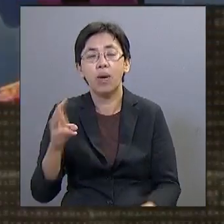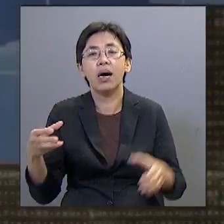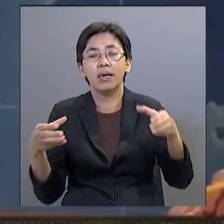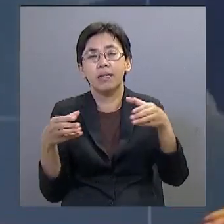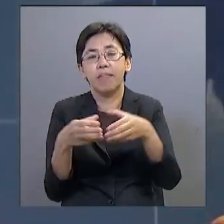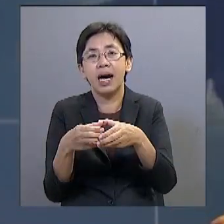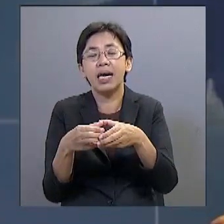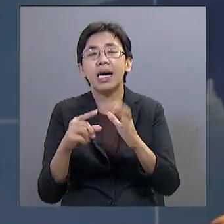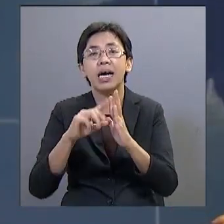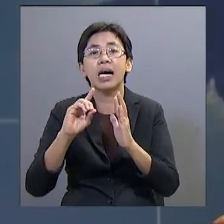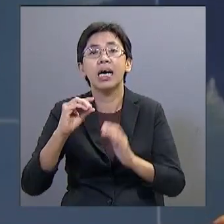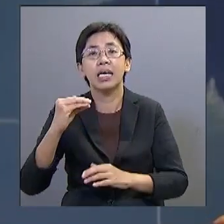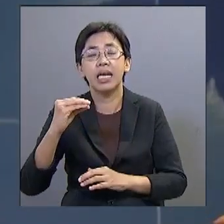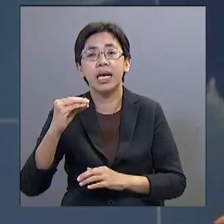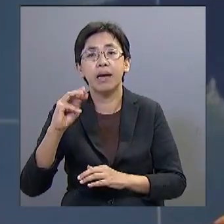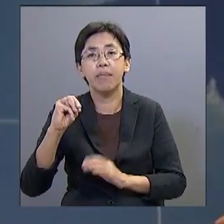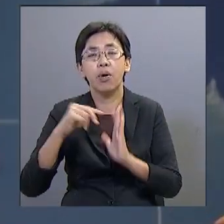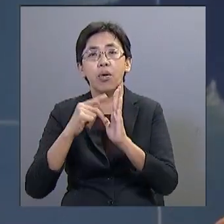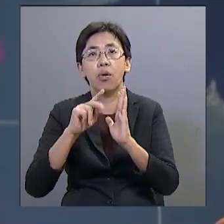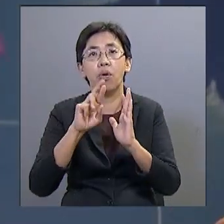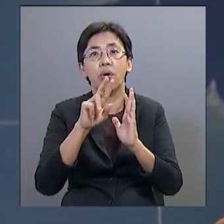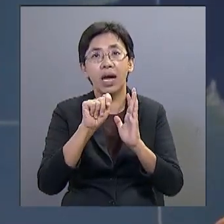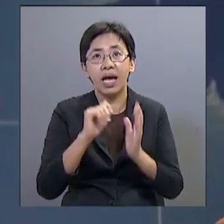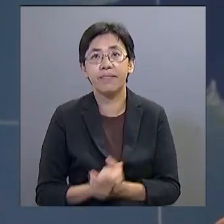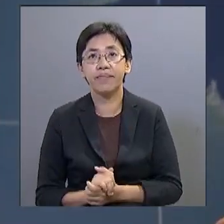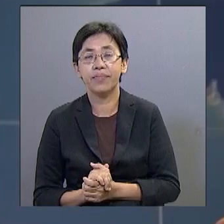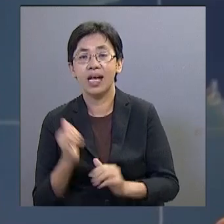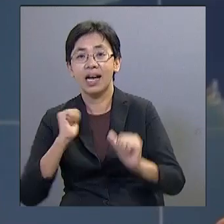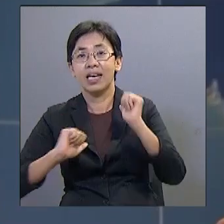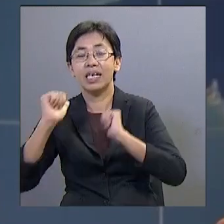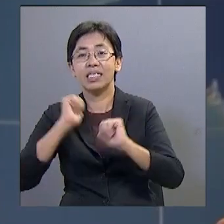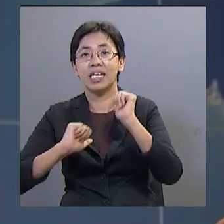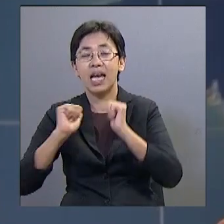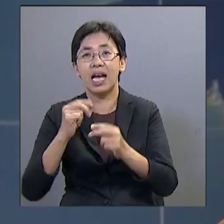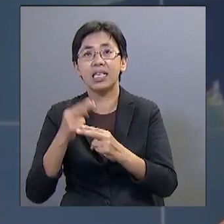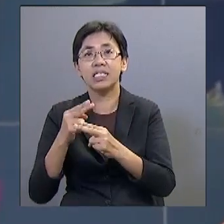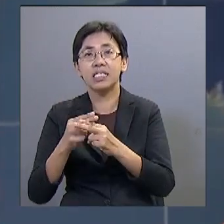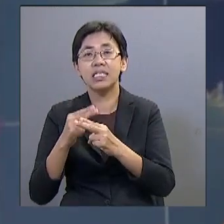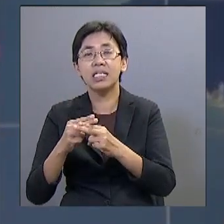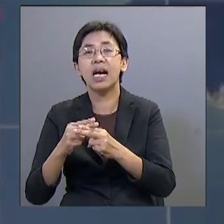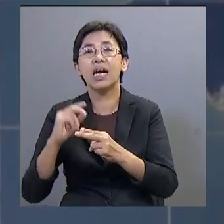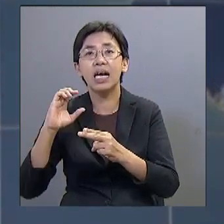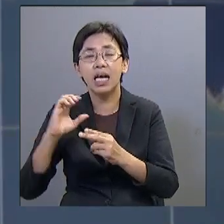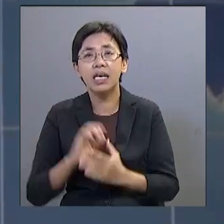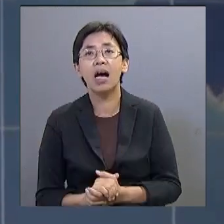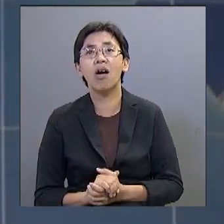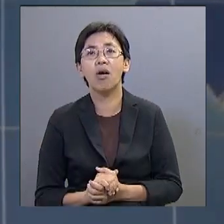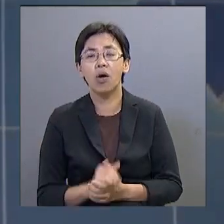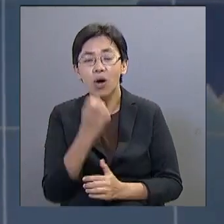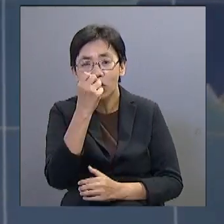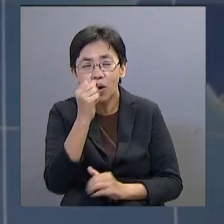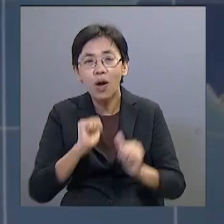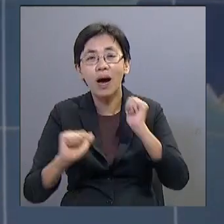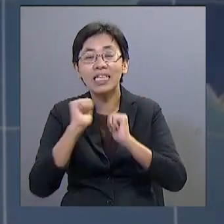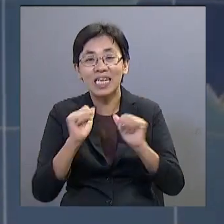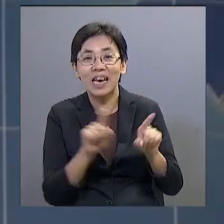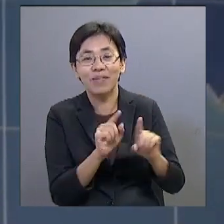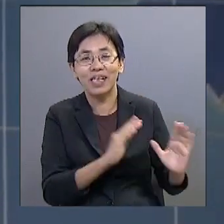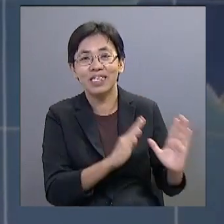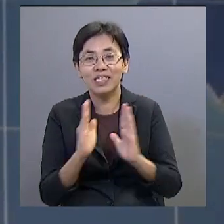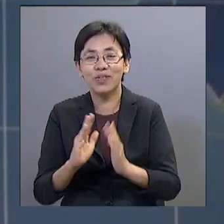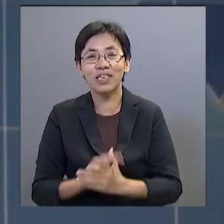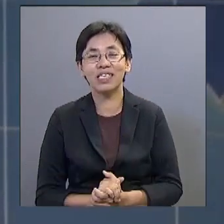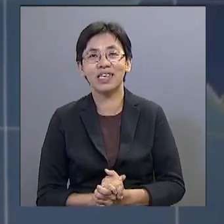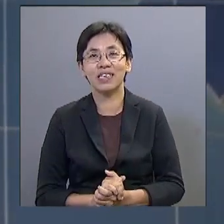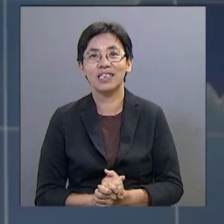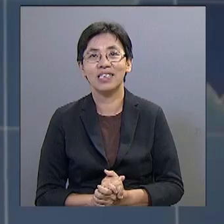แตค่ะคลิปต่อมาเป็คลิของนกแสดง Kate McKinnonมาสวมบทบาทเรีนแบ Warrenแล้วเขาใช้เทคโโ